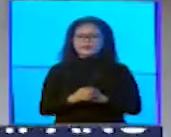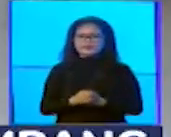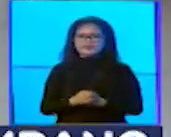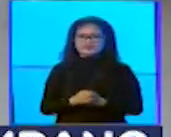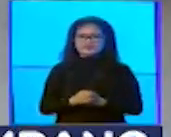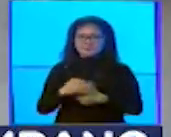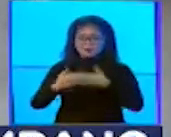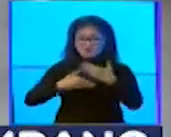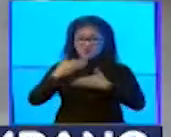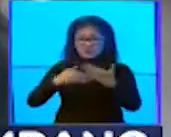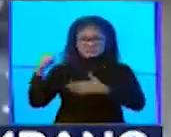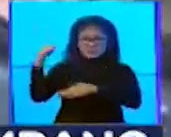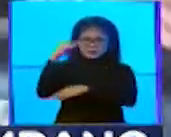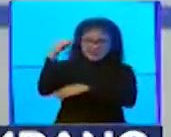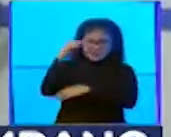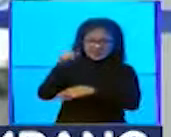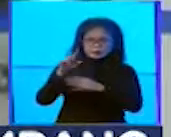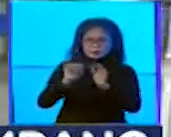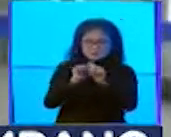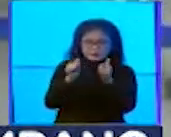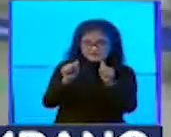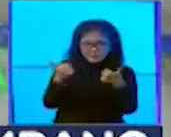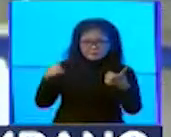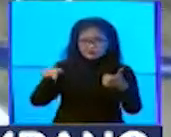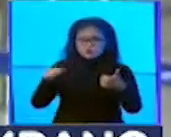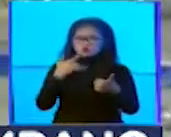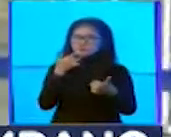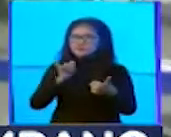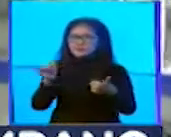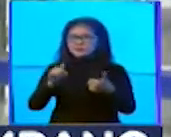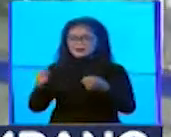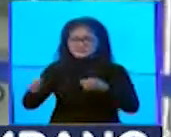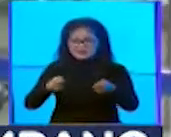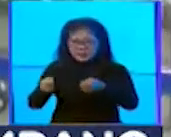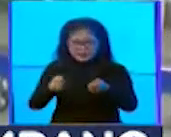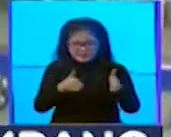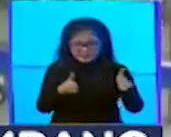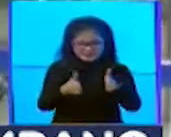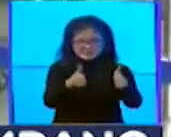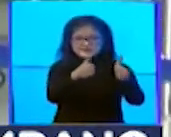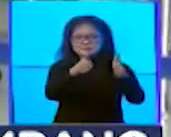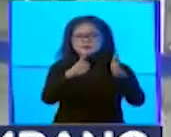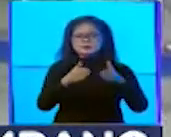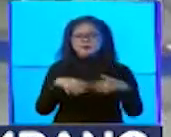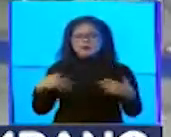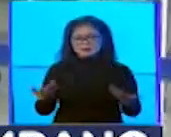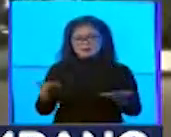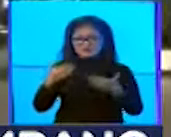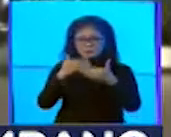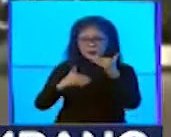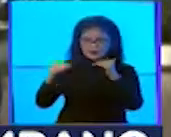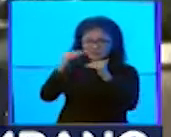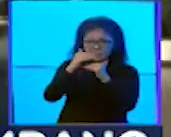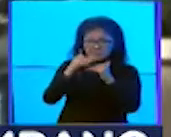Bandara I Gusti Ngurah Rai mempersiapkan sejumlah skenario untuk mengantisipasi lonjakan penumpang, termasuk jika terjadi penumpukan penumpang